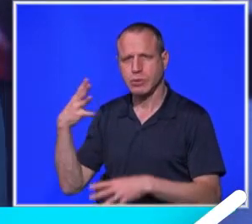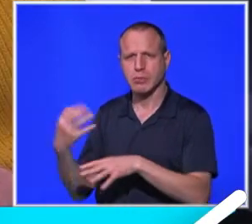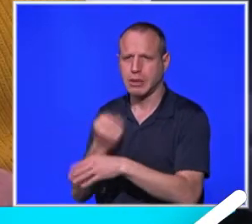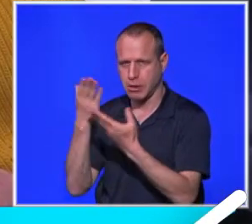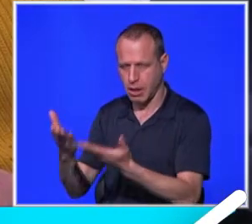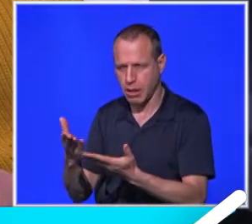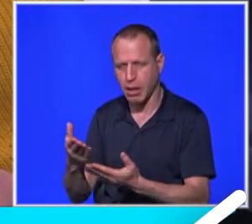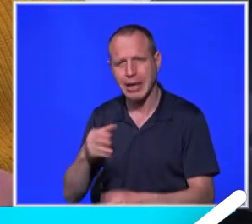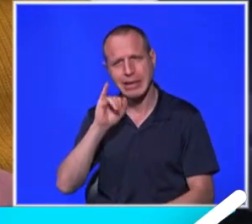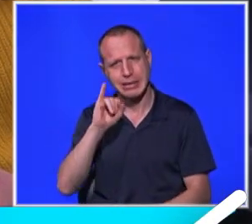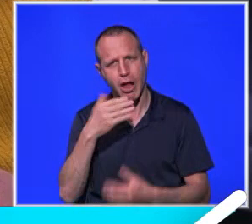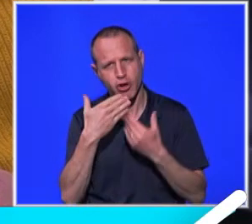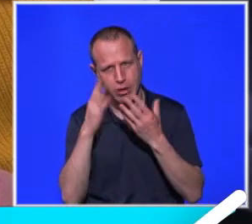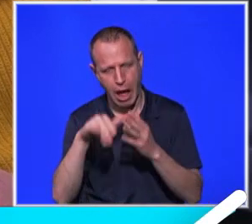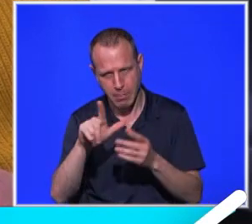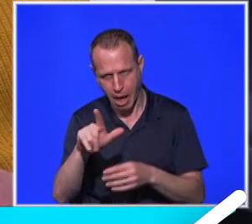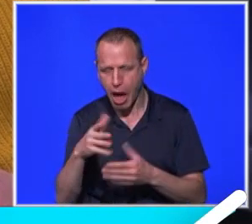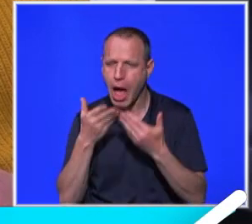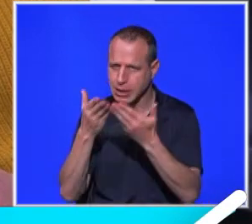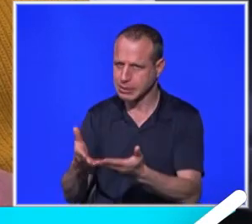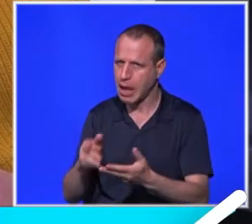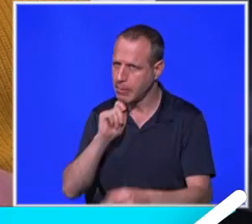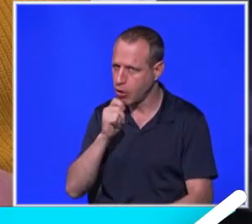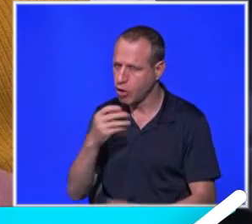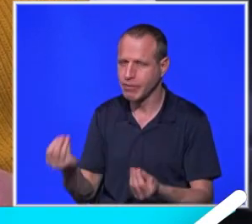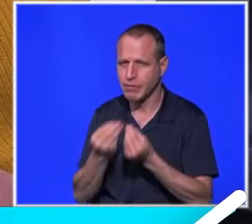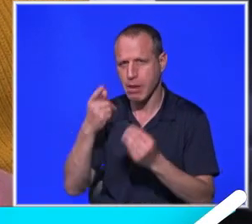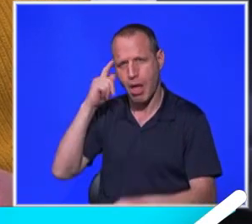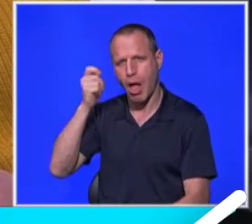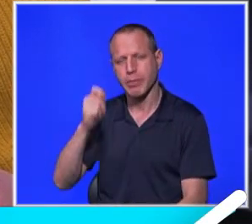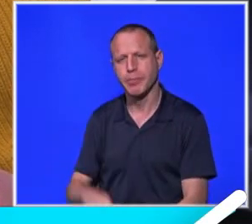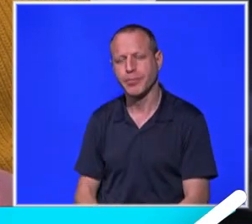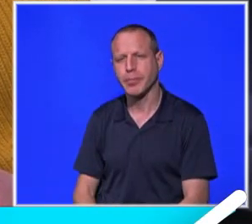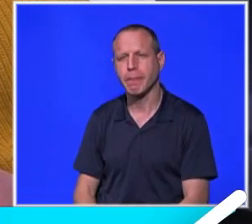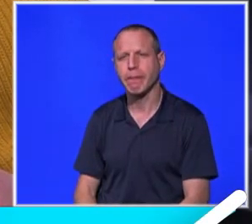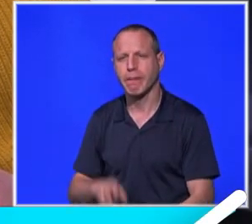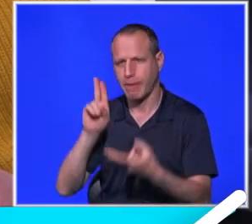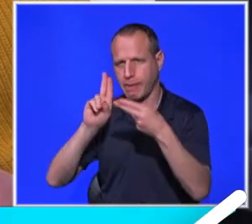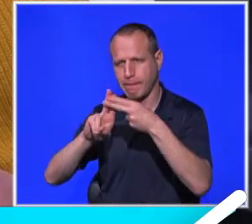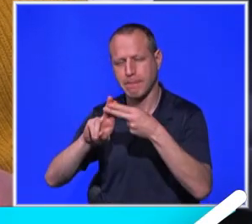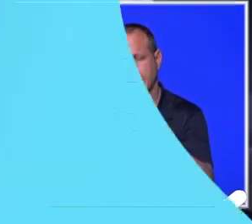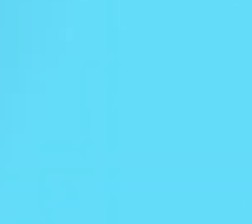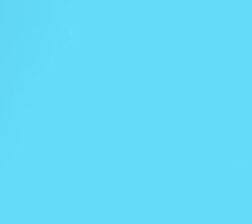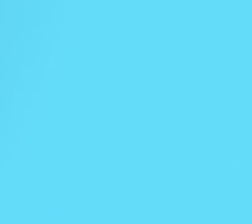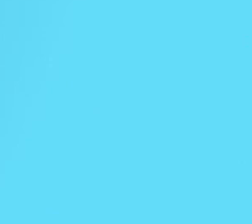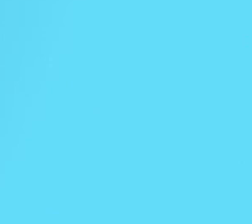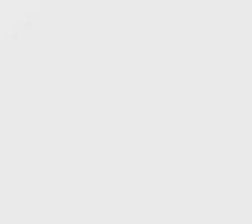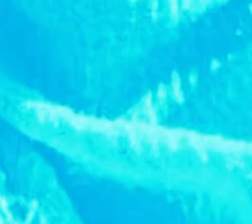תודה רבה, טל. ישראל, תודה גם לך על העזרה בריאיון ועל הדברים החכמים. ונתראה בהמשך.